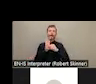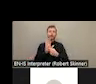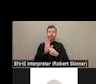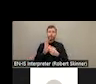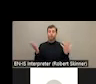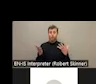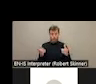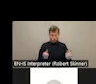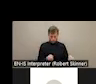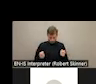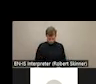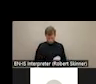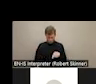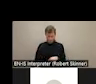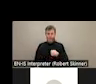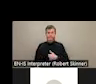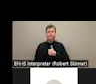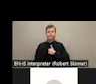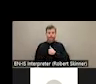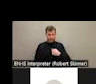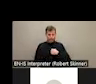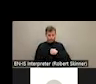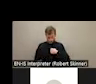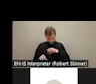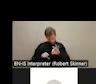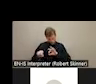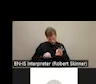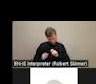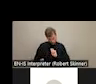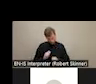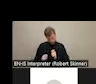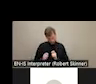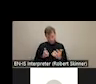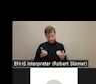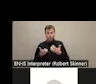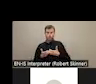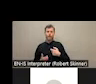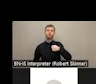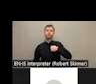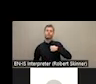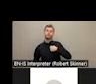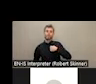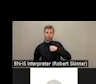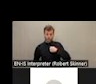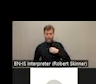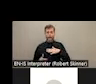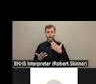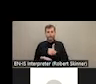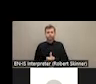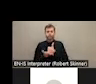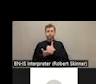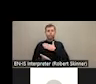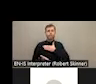maximum les apprenants handicapés particulièrement, dans leur apprentissage. Par exemple, au